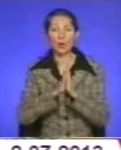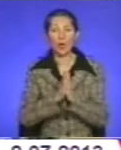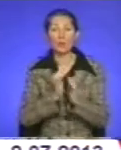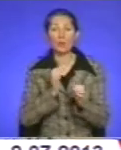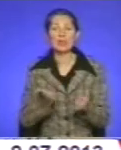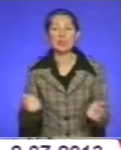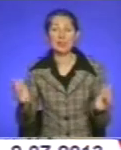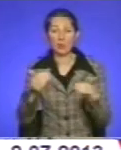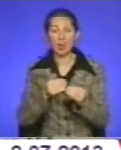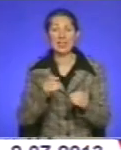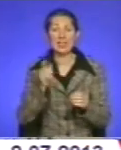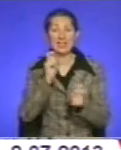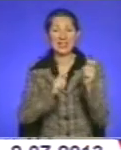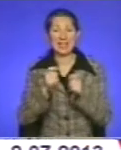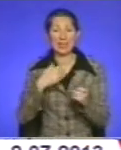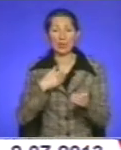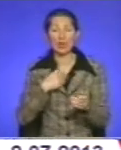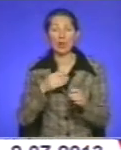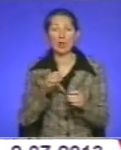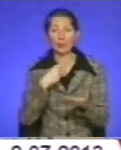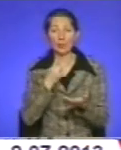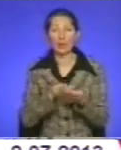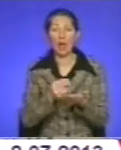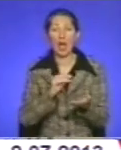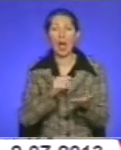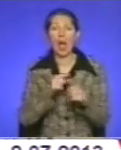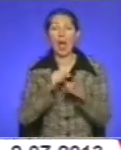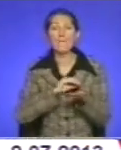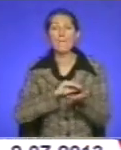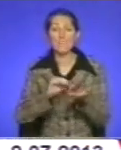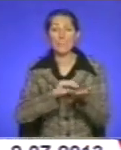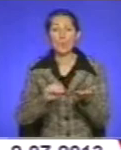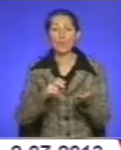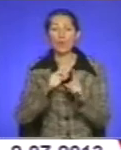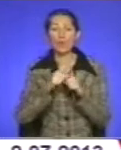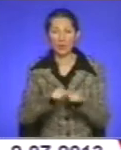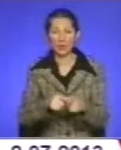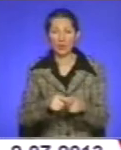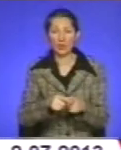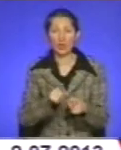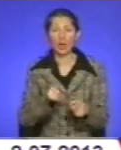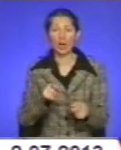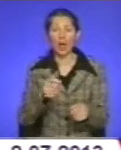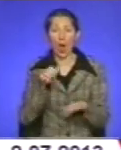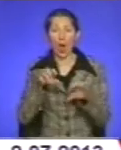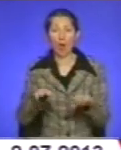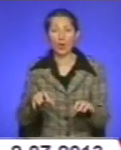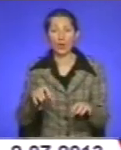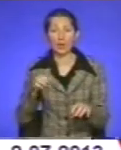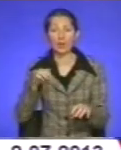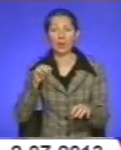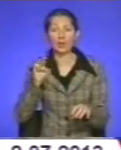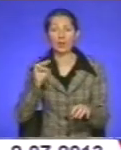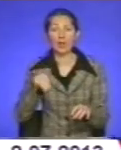приводив аргумент письмової відповіді голови територіальної комісії про те, що йому потрібне фінансування, тобто жирним виділено. За